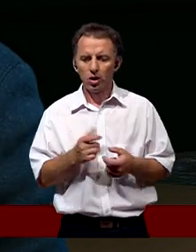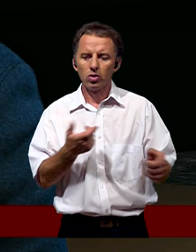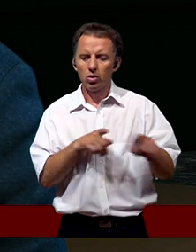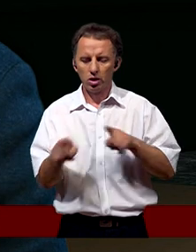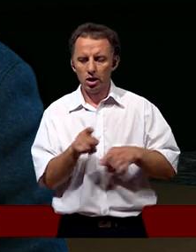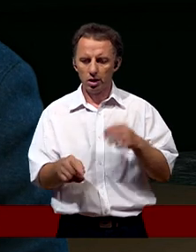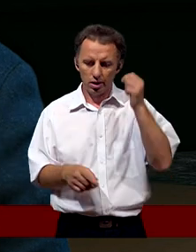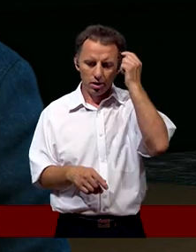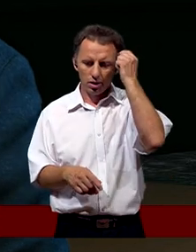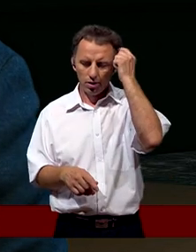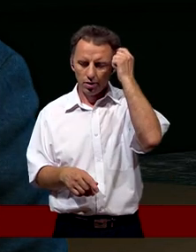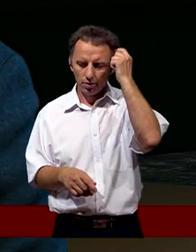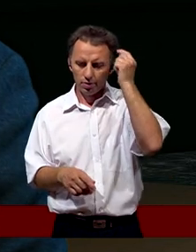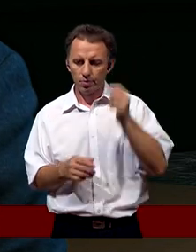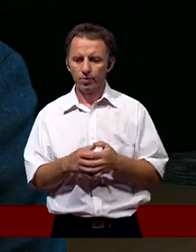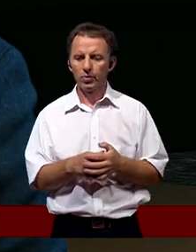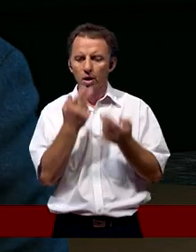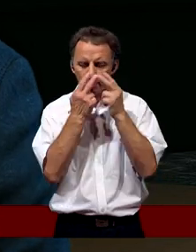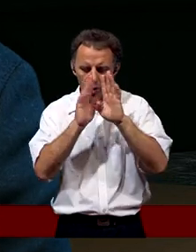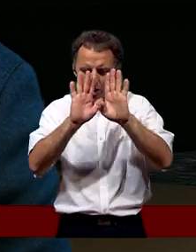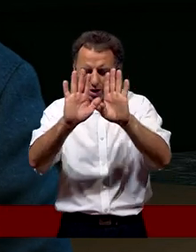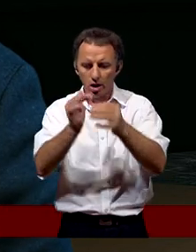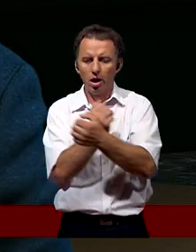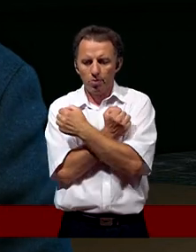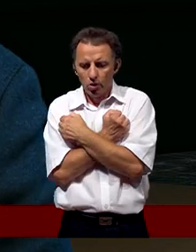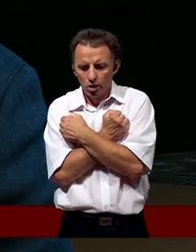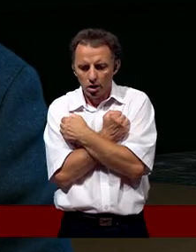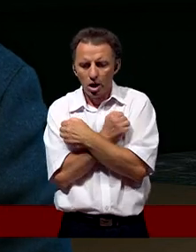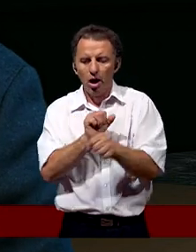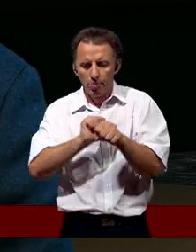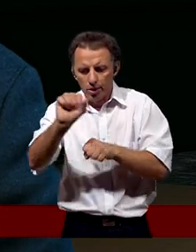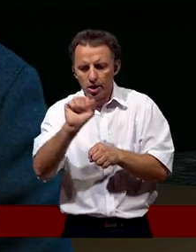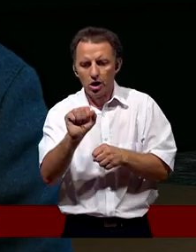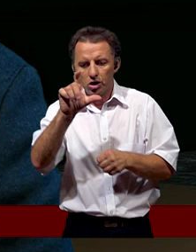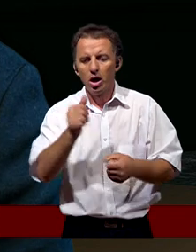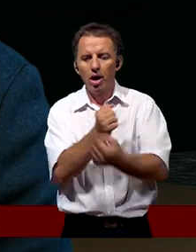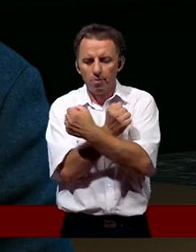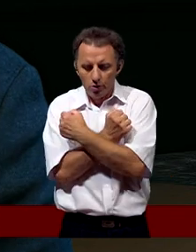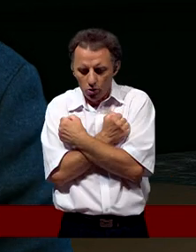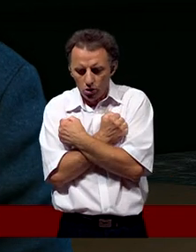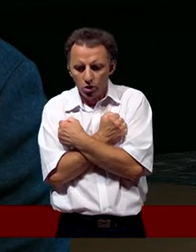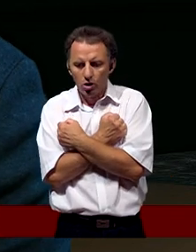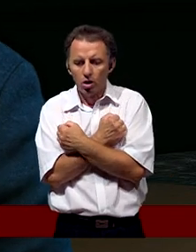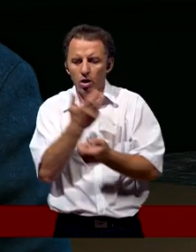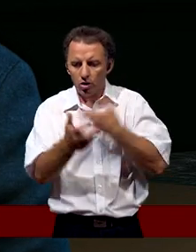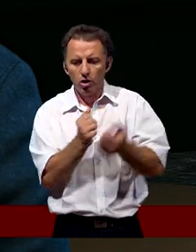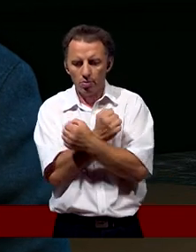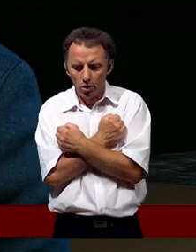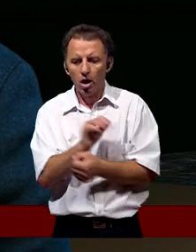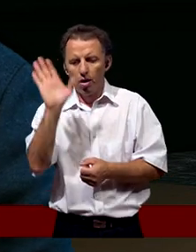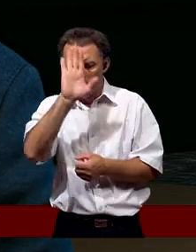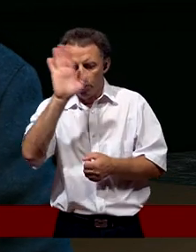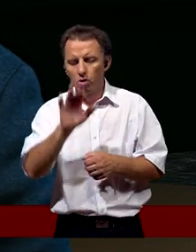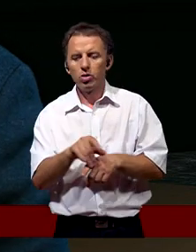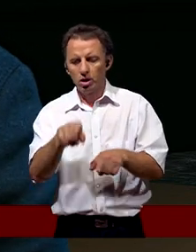to znaczy, prawda? Więc okazanie miłości to jedno, a bycie miłością, czy w tej miłości, to drugie.